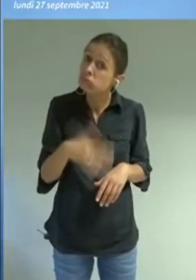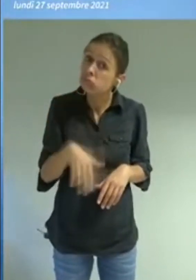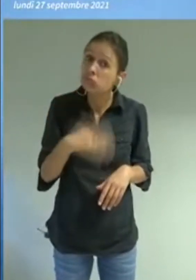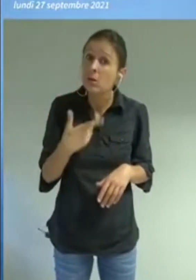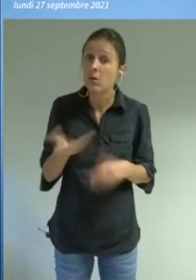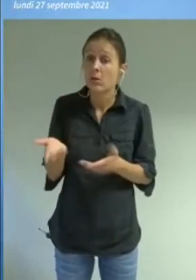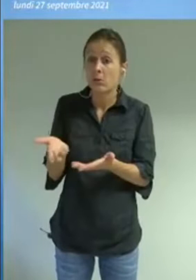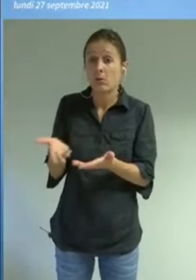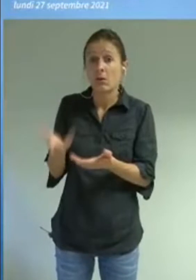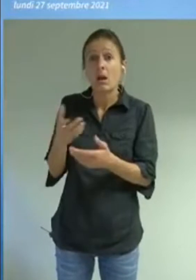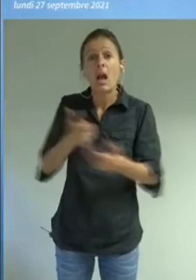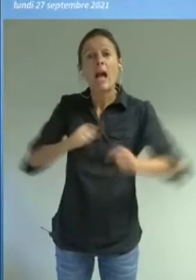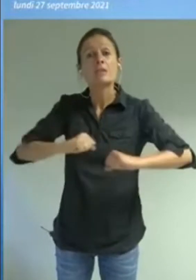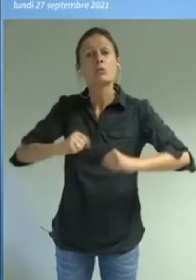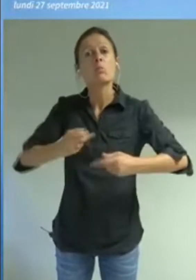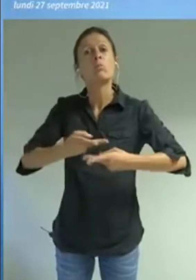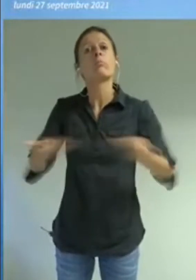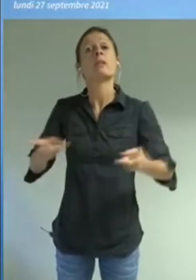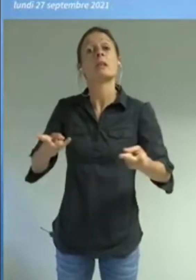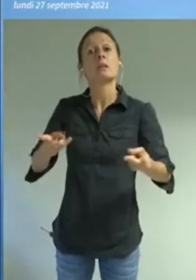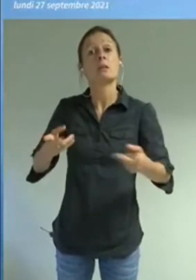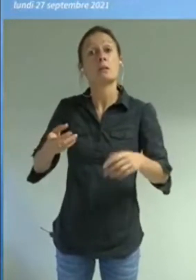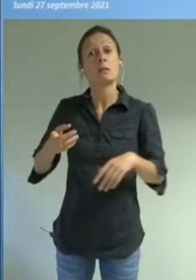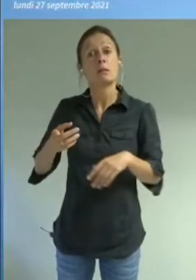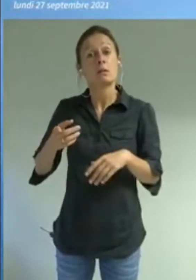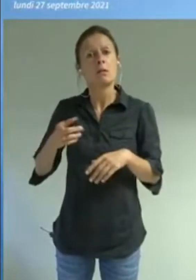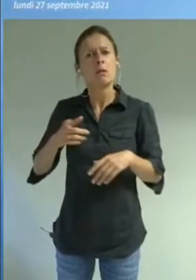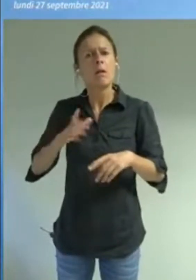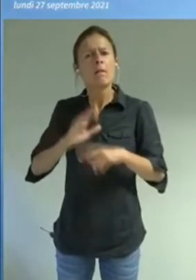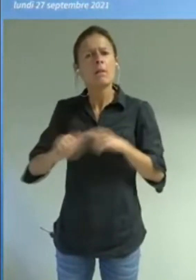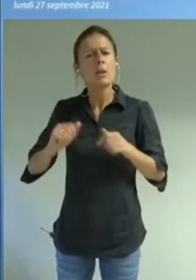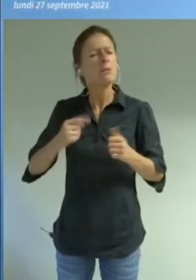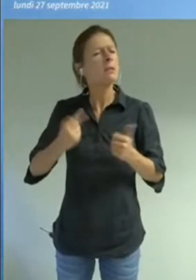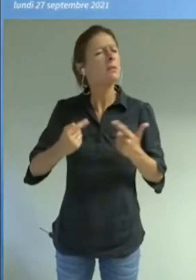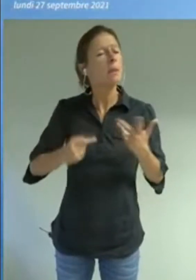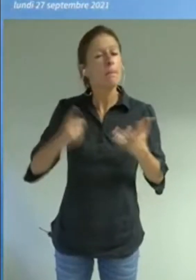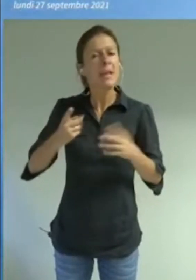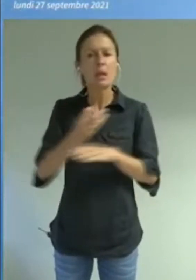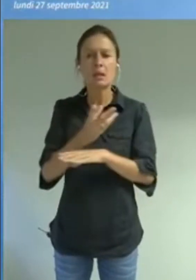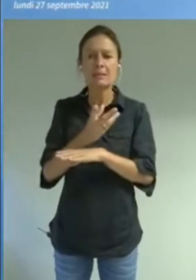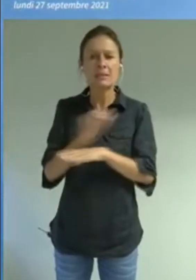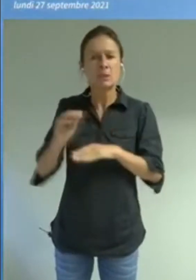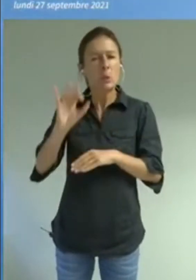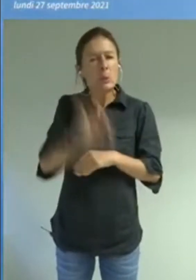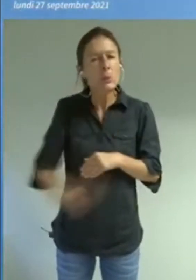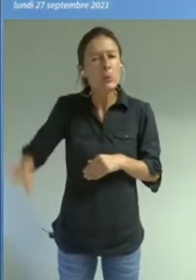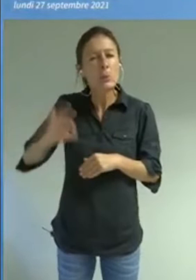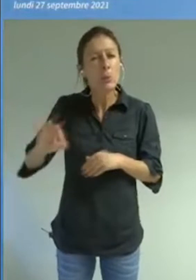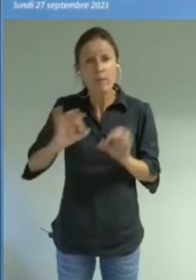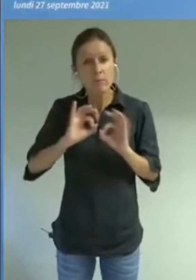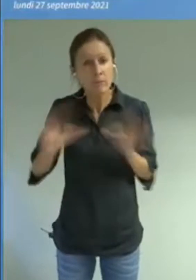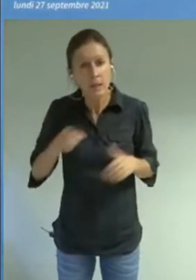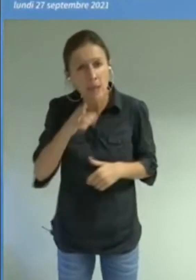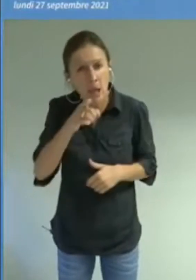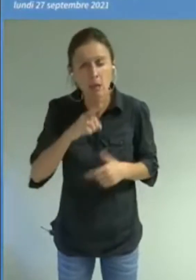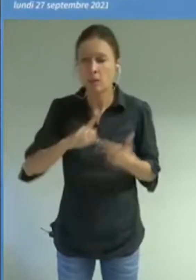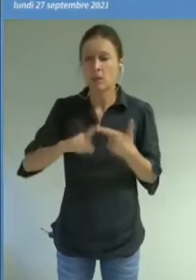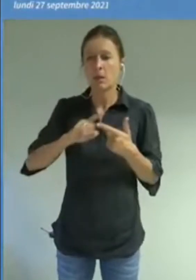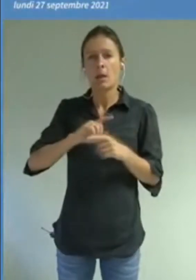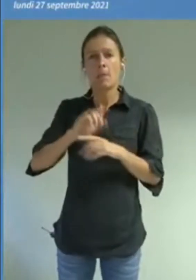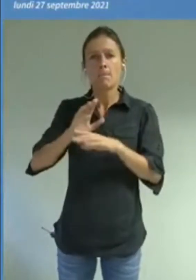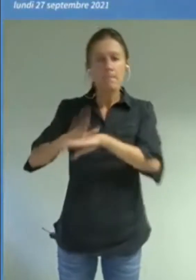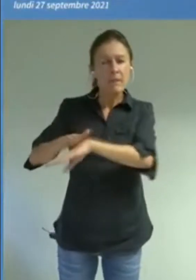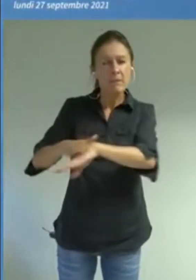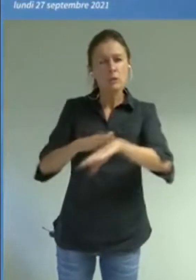publique, rien pour lutter contre l'insécurité, rien pour soutenir la prévention, bien au contraire.